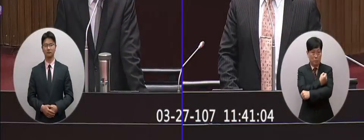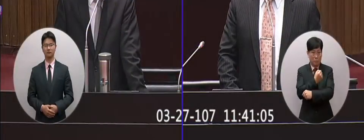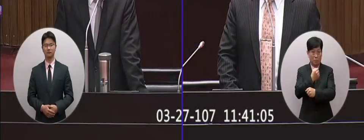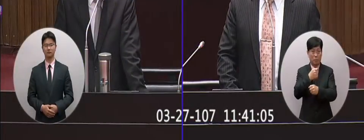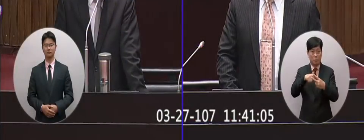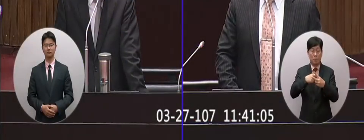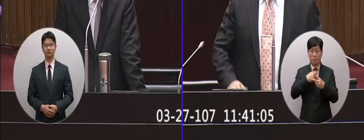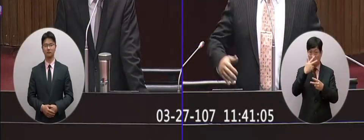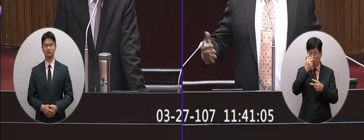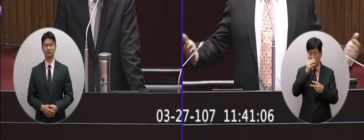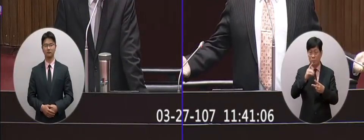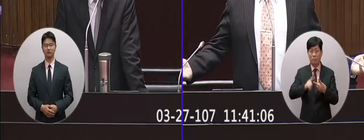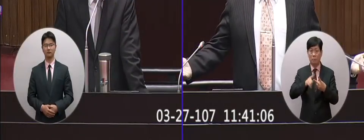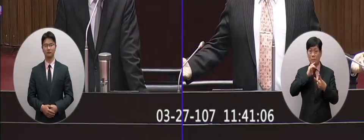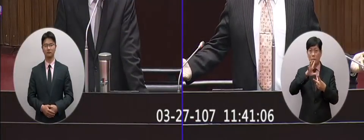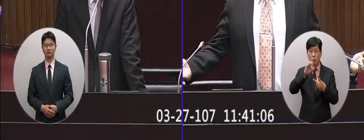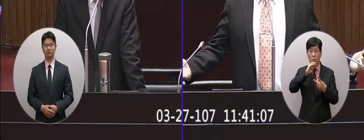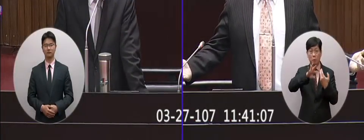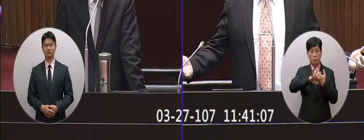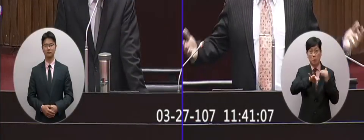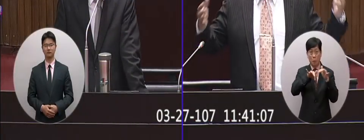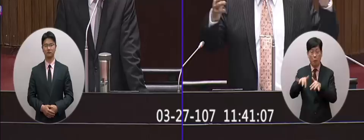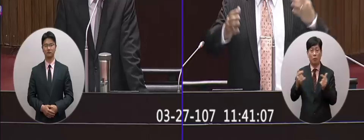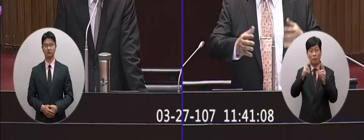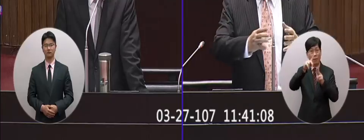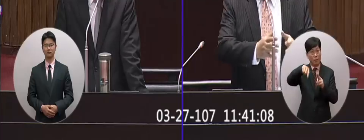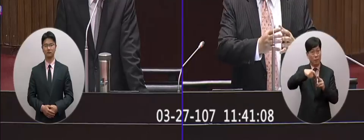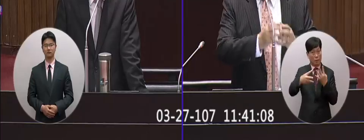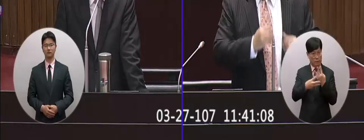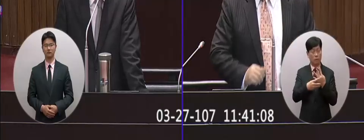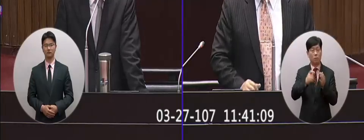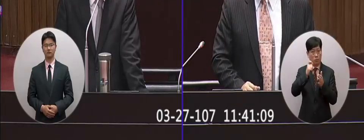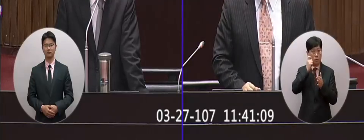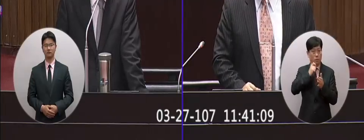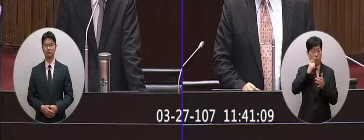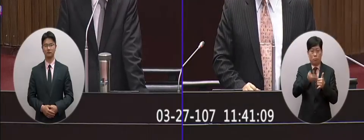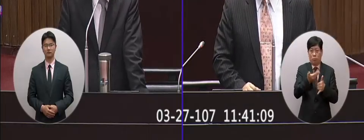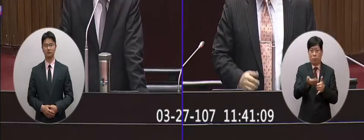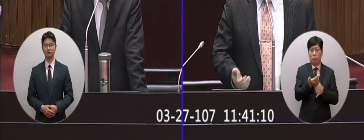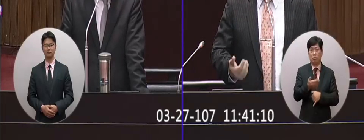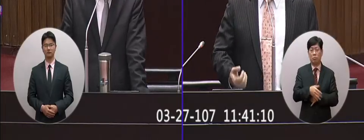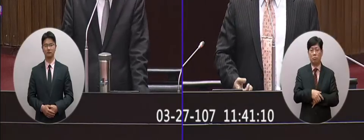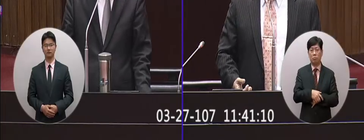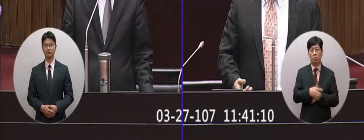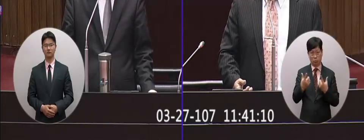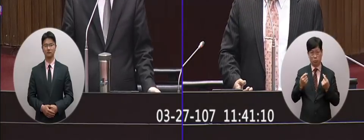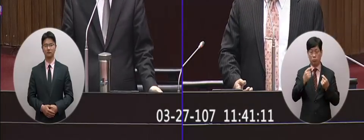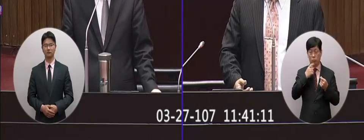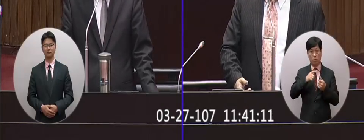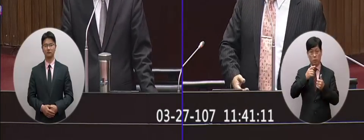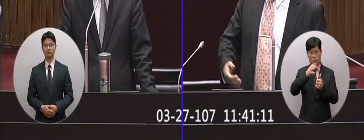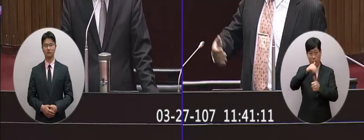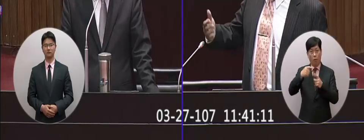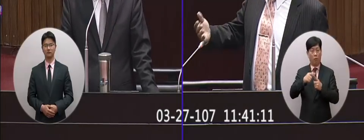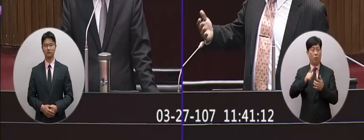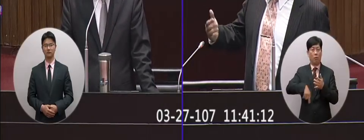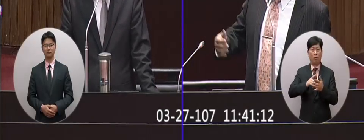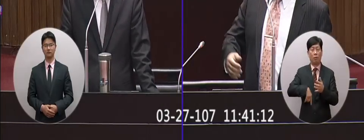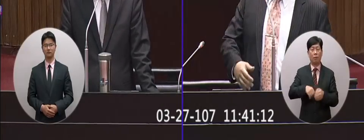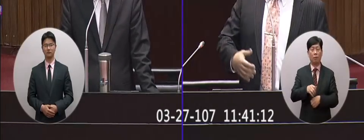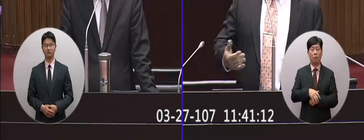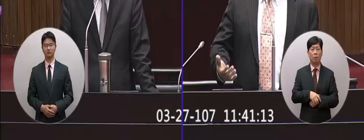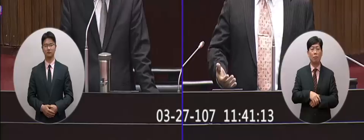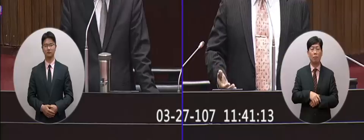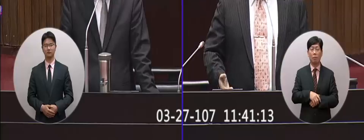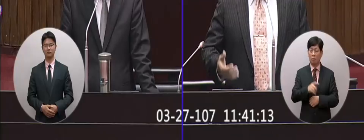有产业聚集啦，像电子业他们都喜欢集中在北部地区啦，这个也是一个事实。好，那这个